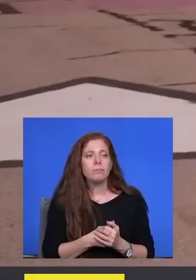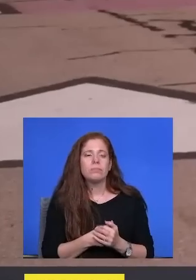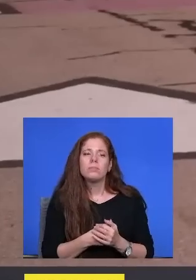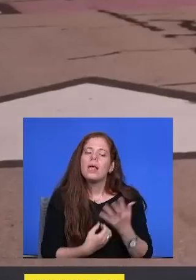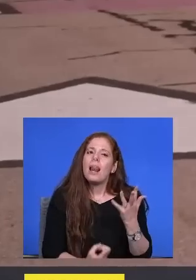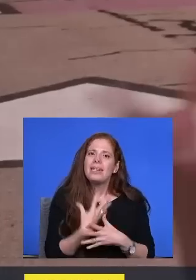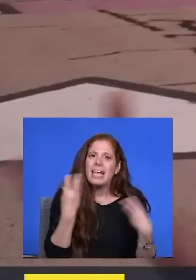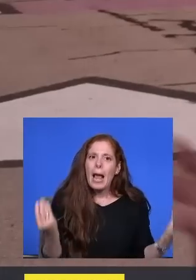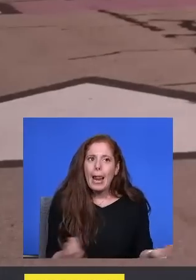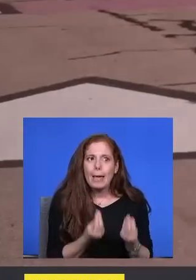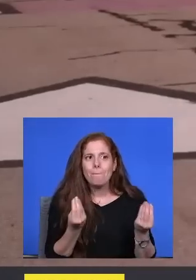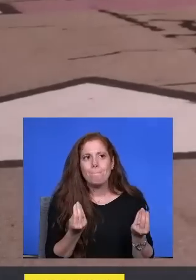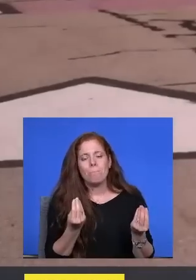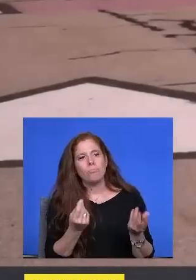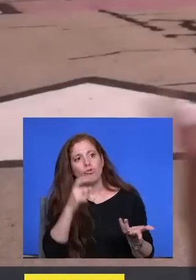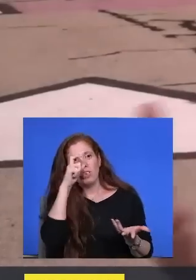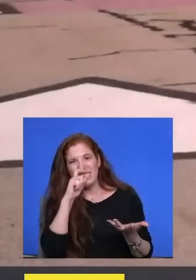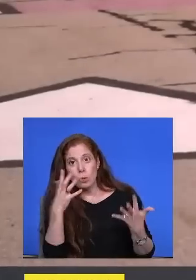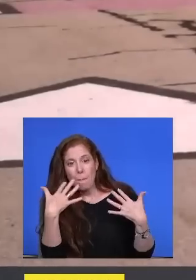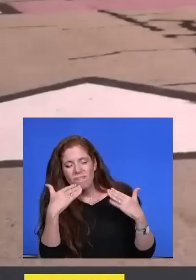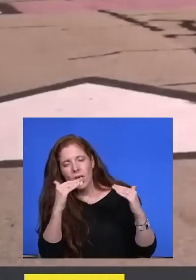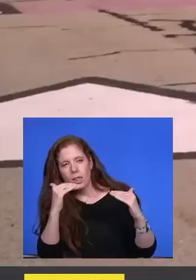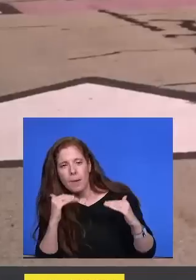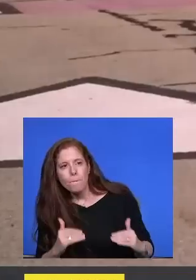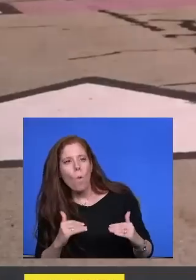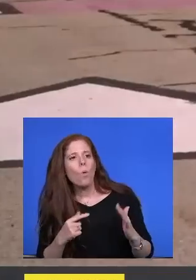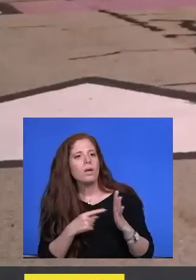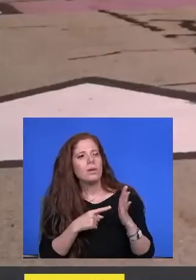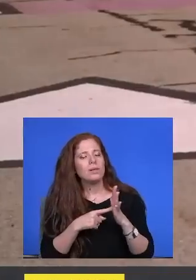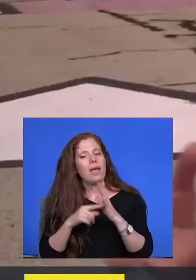כלים שעם זיהום אוויר הוא יותר נמוך, כדי לשנע,